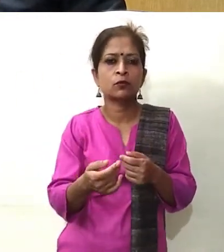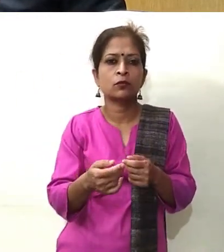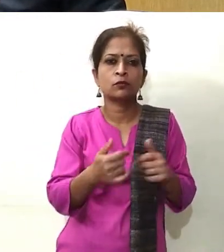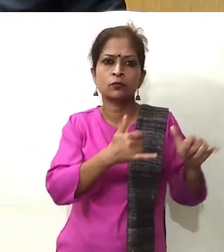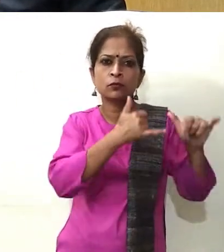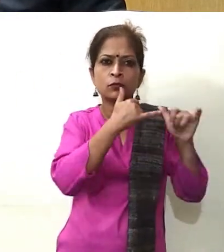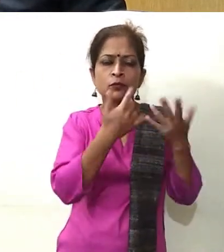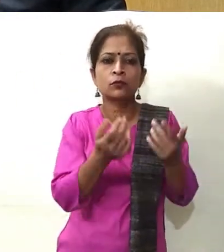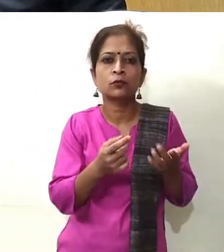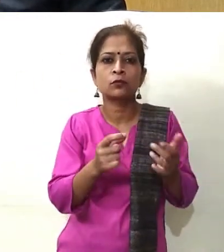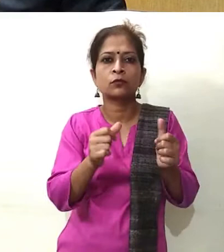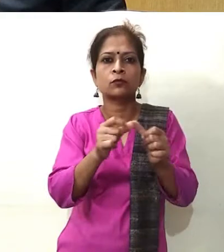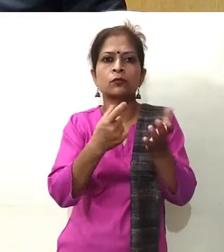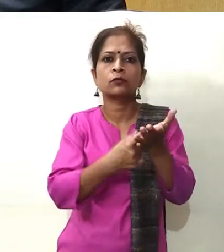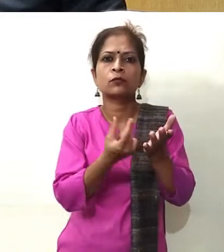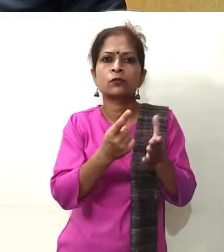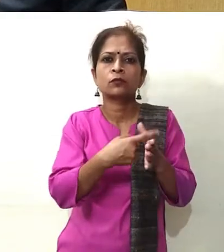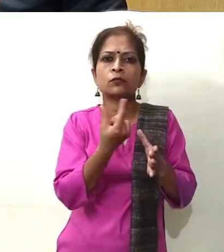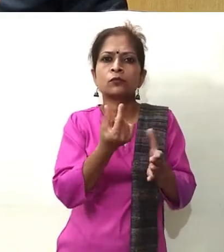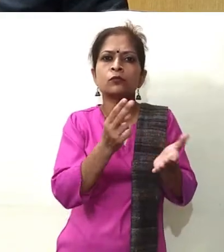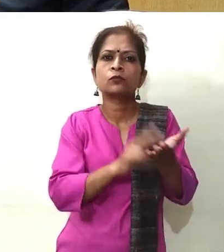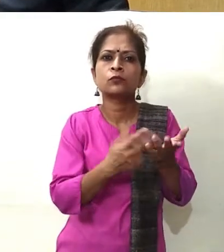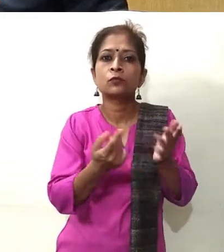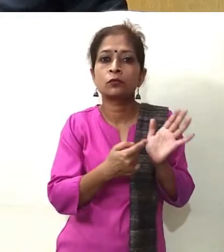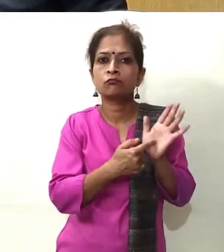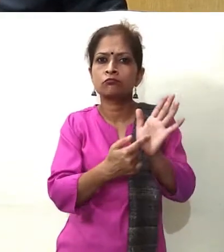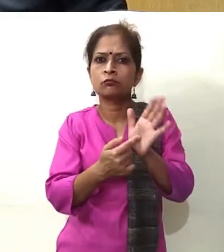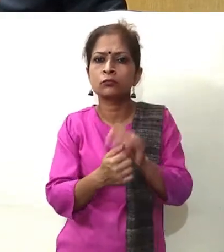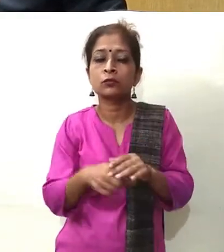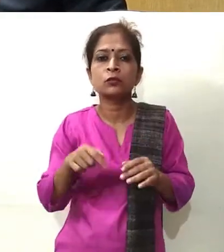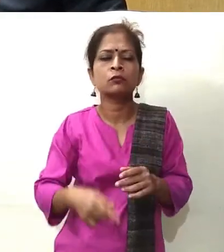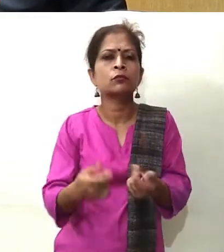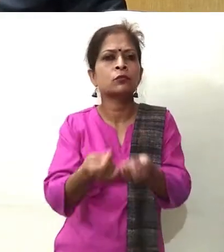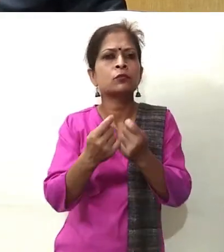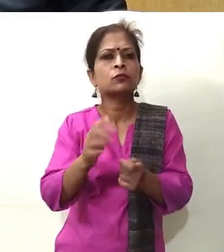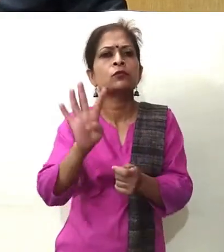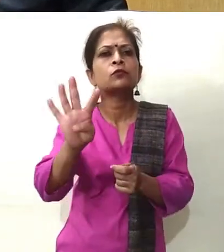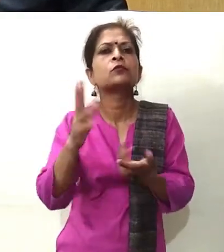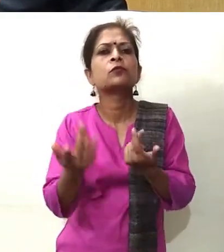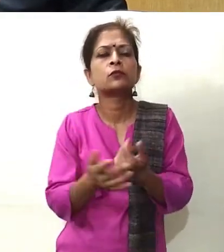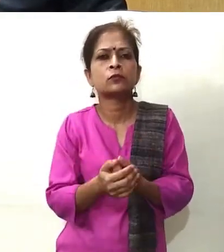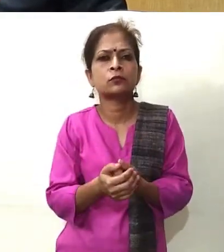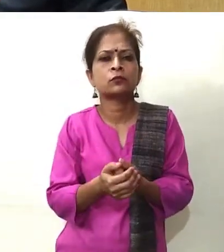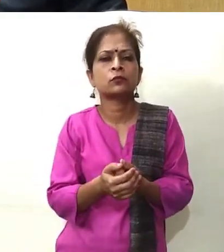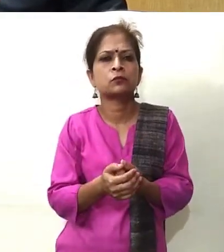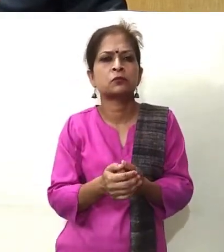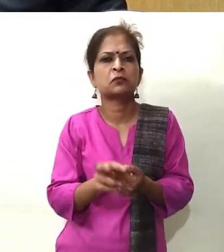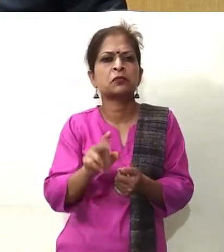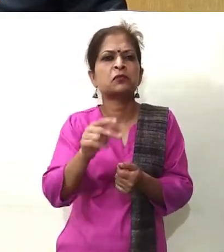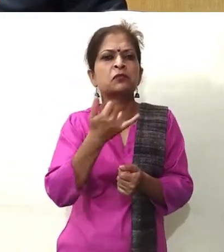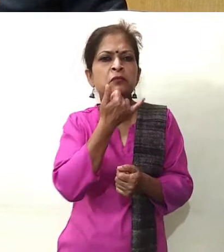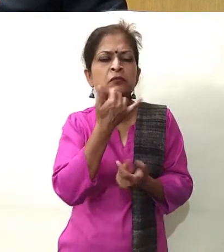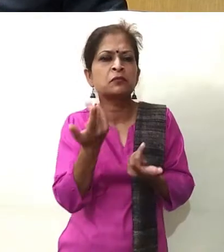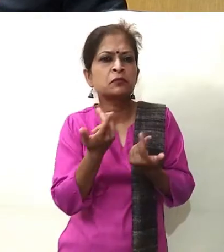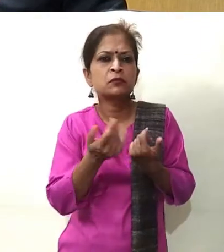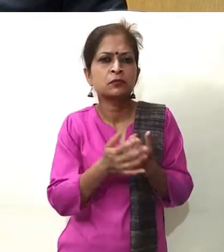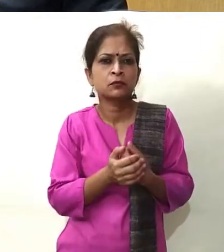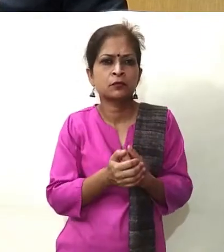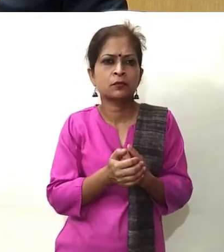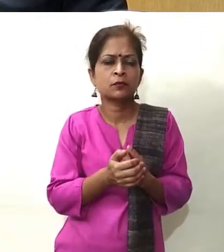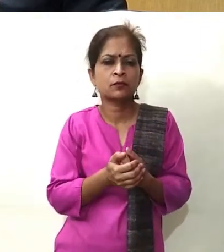गलती कहाँ से हो रही सर ये 4 घोड़ों की? 4 घोड़ों की वो हमारी समझ की है कि देखिए चीज क्या होता है ना कि नहीं कहते